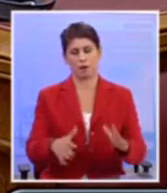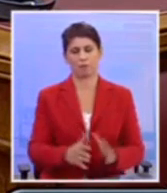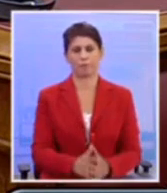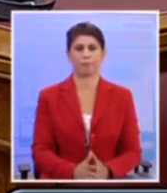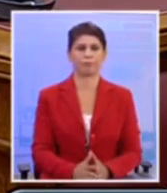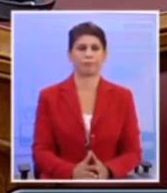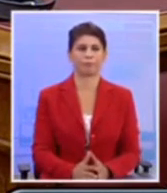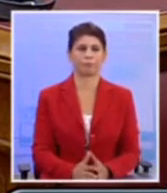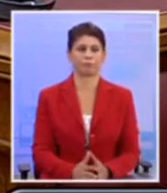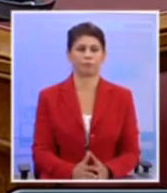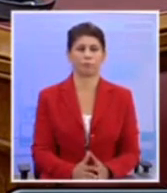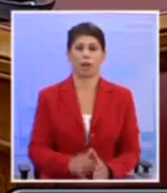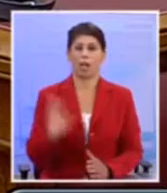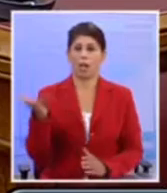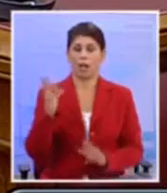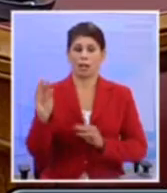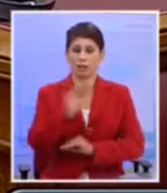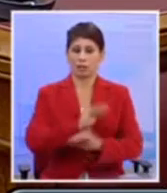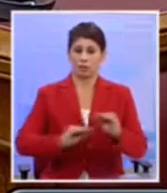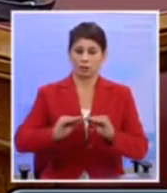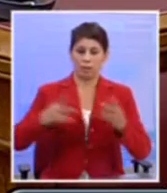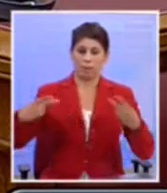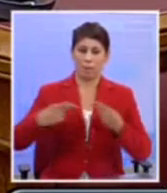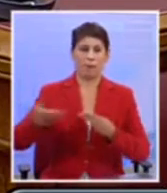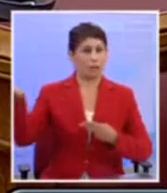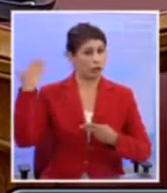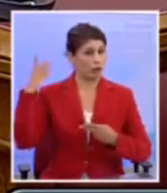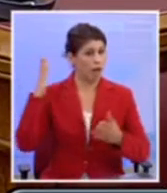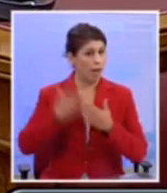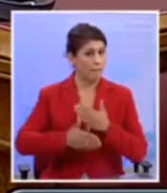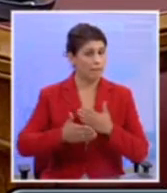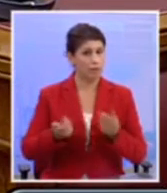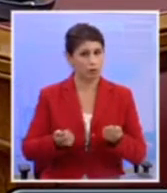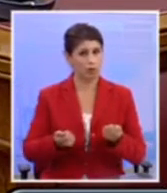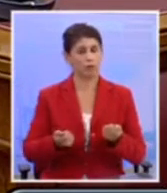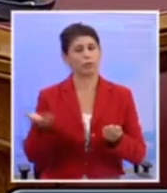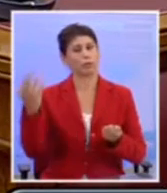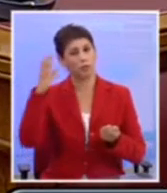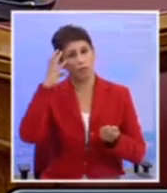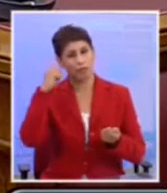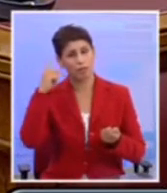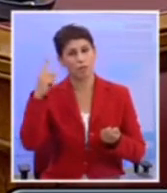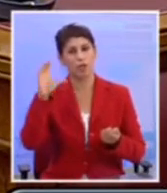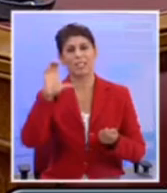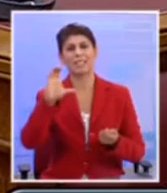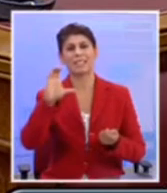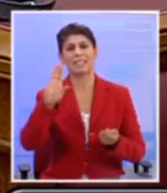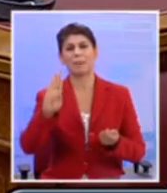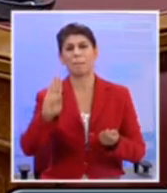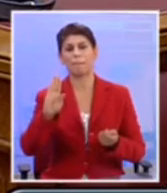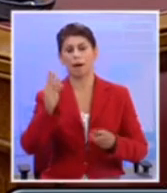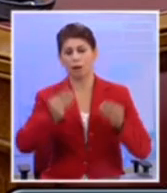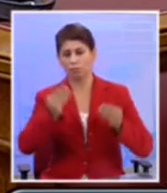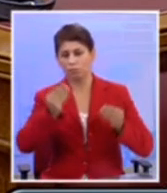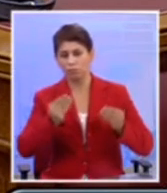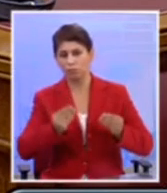Έτσι, αν η αναδιάρθρωση γινόταν τότε, άμεσα, και τότε σας θυμίζω ότι η Citibank είχε κάνει ένα υπολογισμό ότι